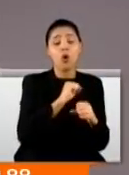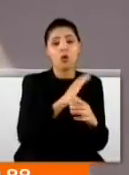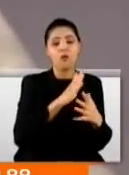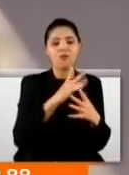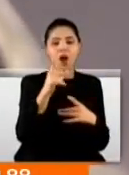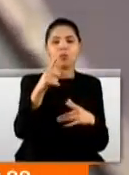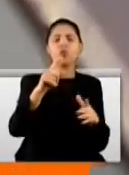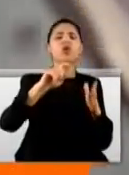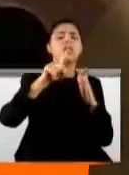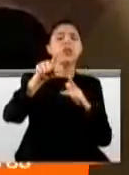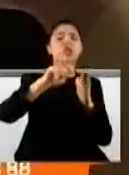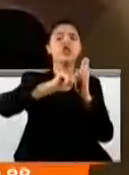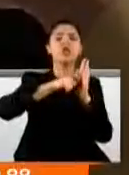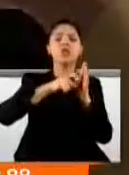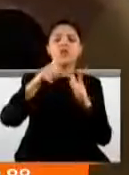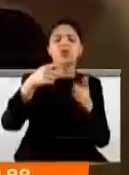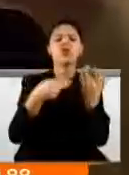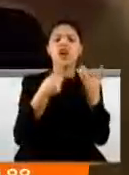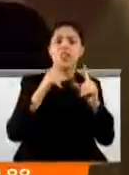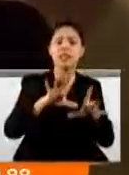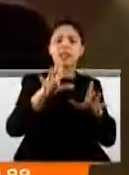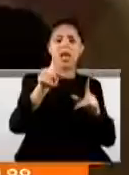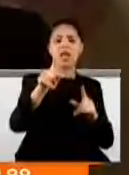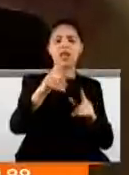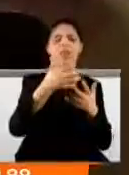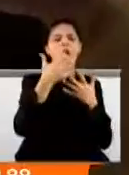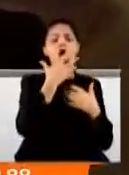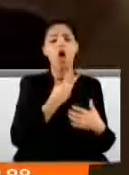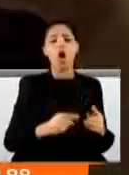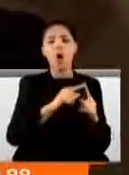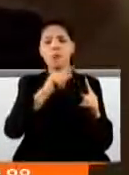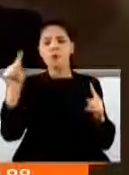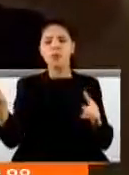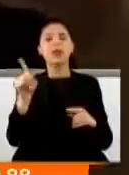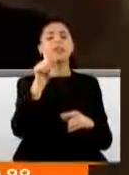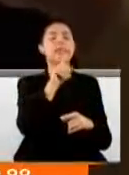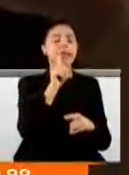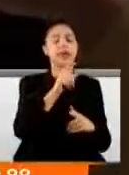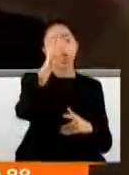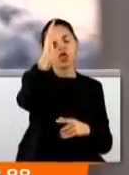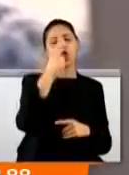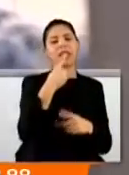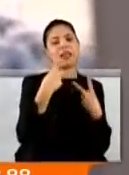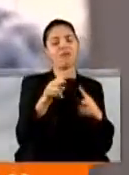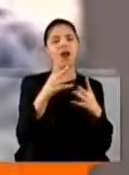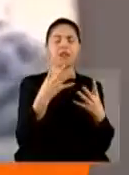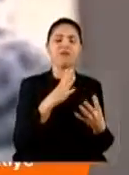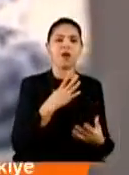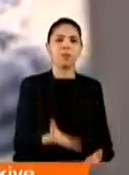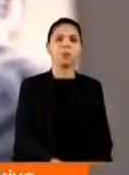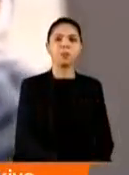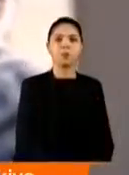şarj etmenize gerek yok pil derdi yok Ömür boyu da bir daha bir daha alıyorum ve İngilizce ve Türkçe olmak üzere iki farklı